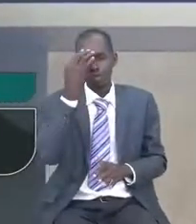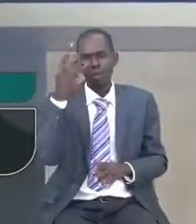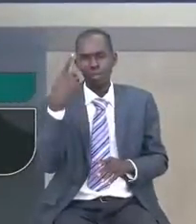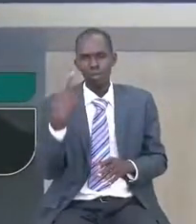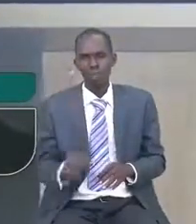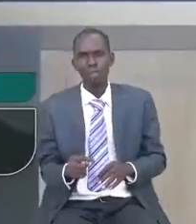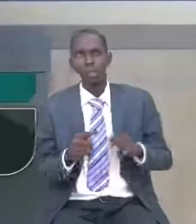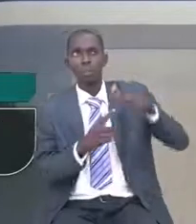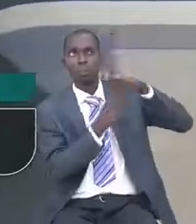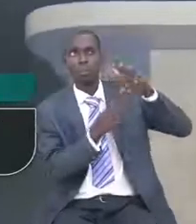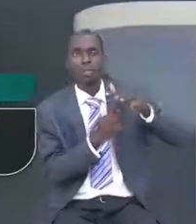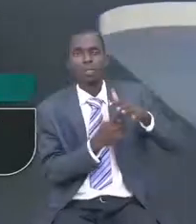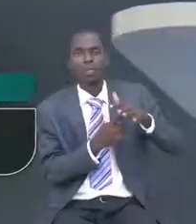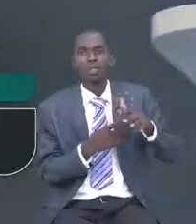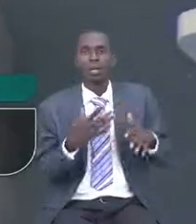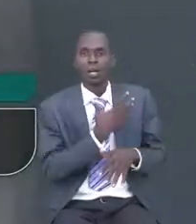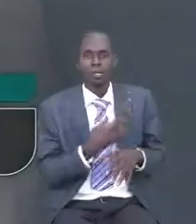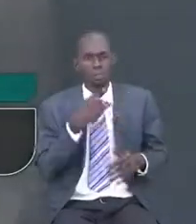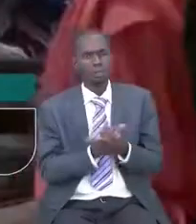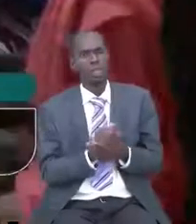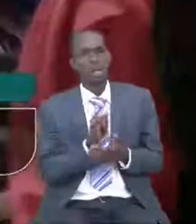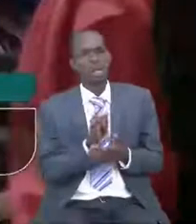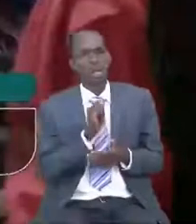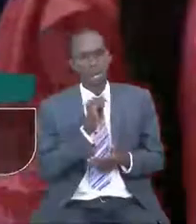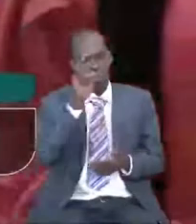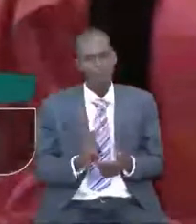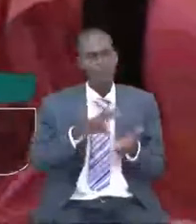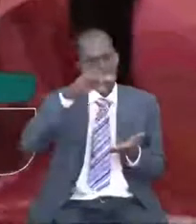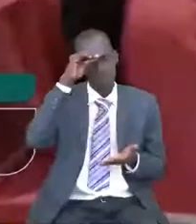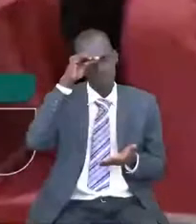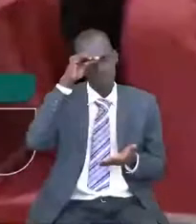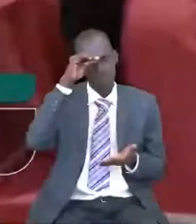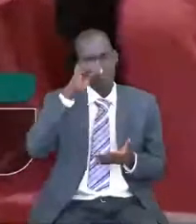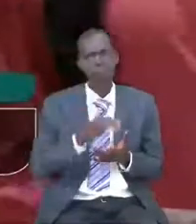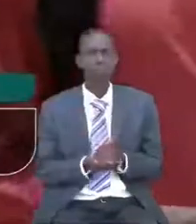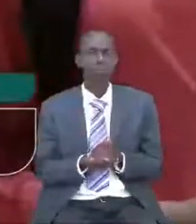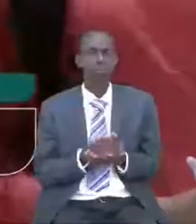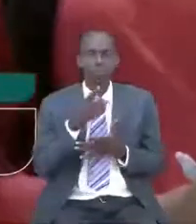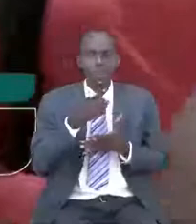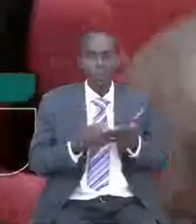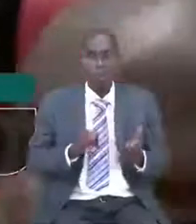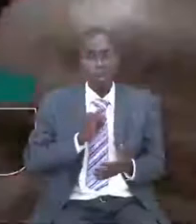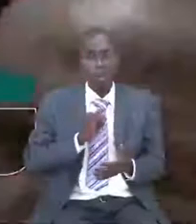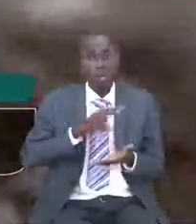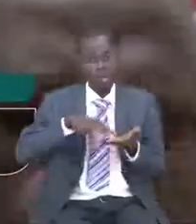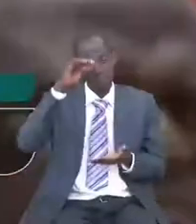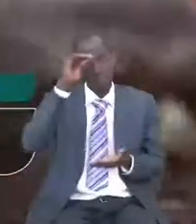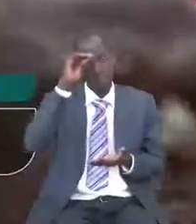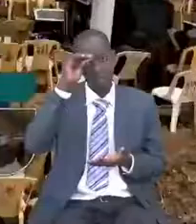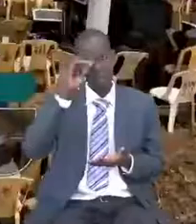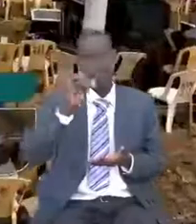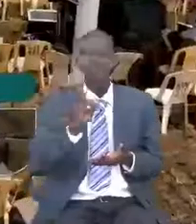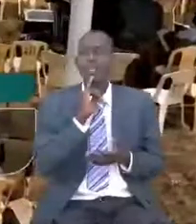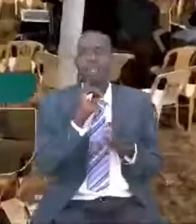veut et il dit, je dois apprendre. Ce que j'apprends est